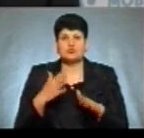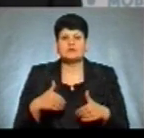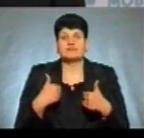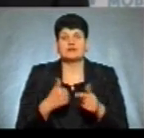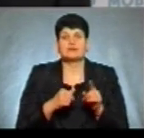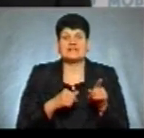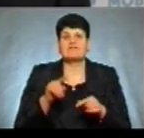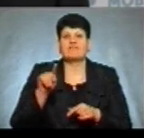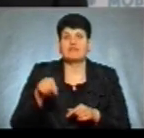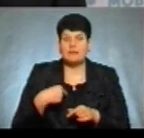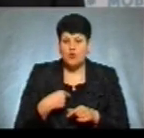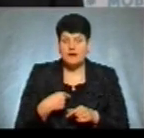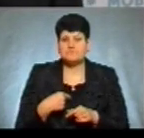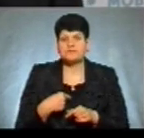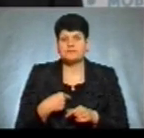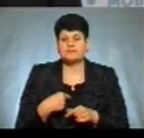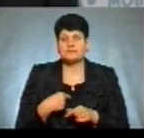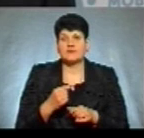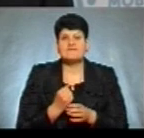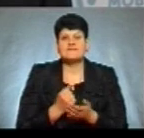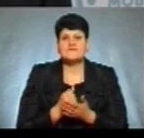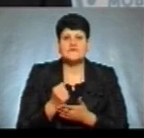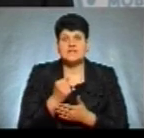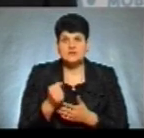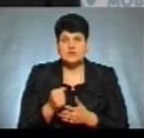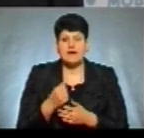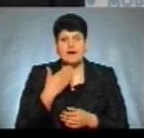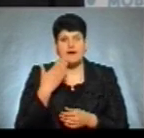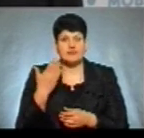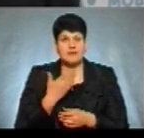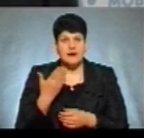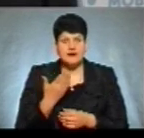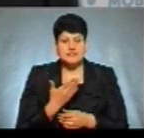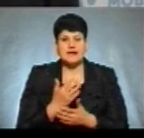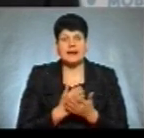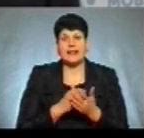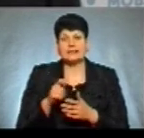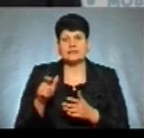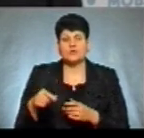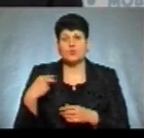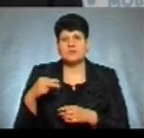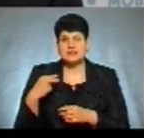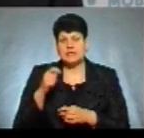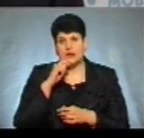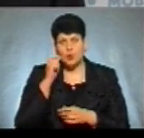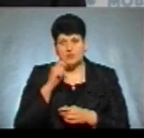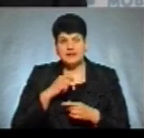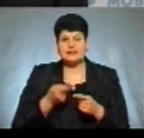ті вимоги до висвітлення передвиборної агітації кандидатів у президенти України.